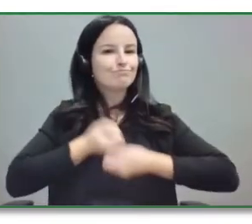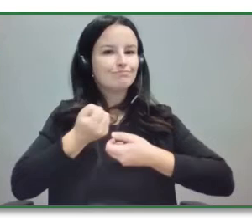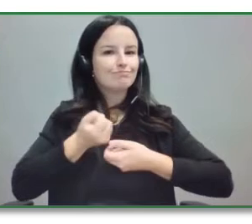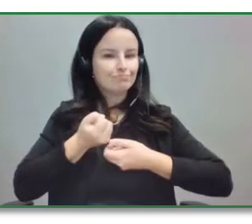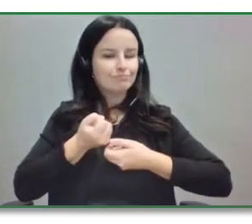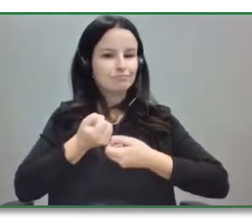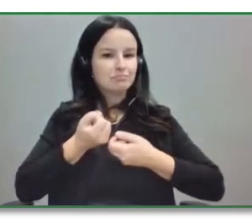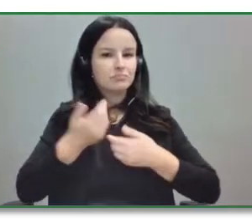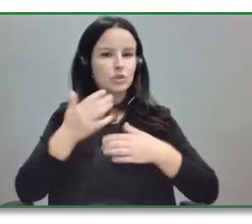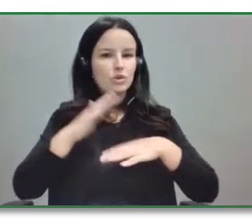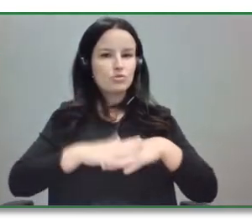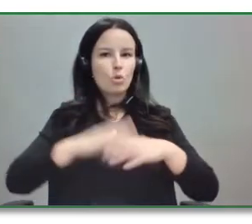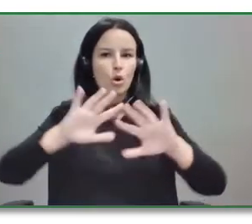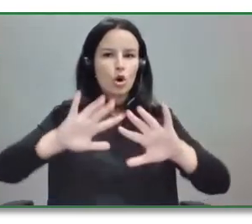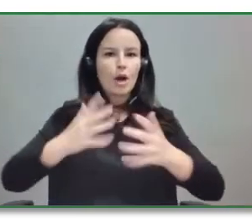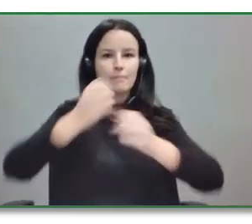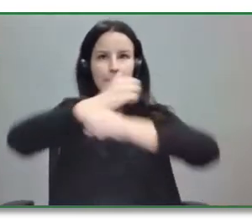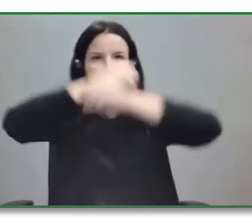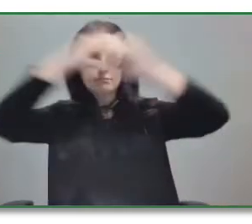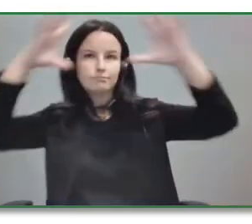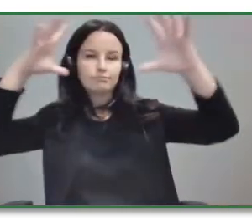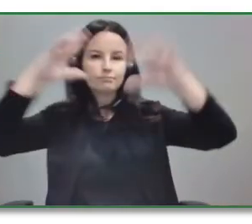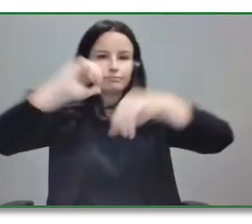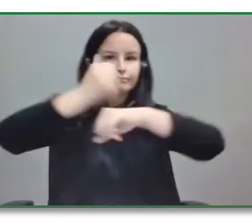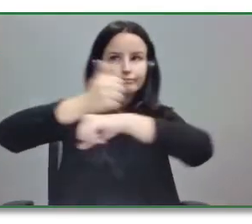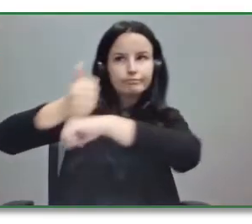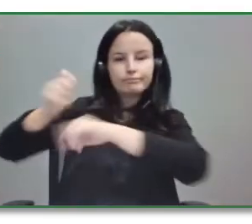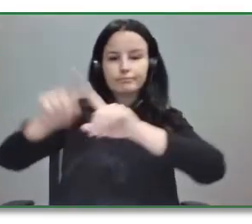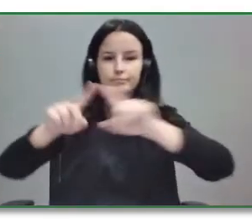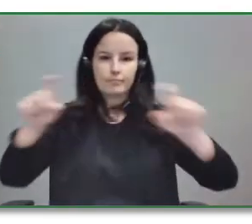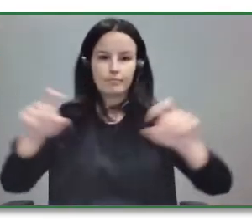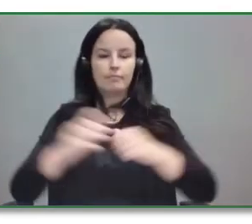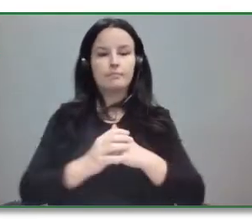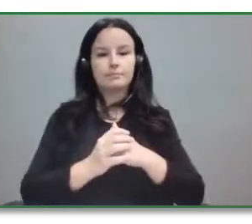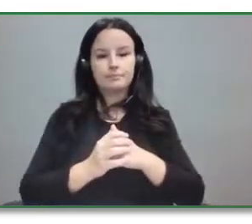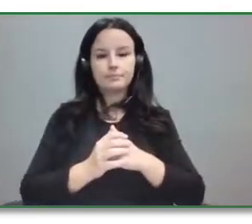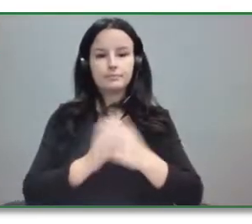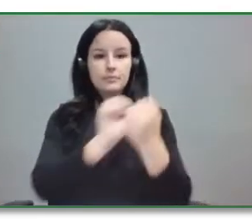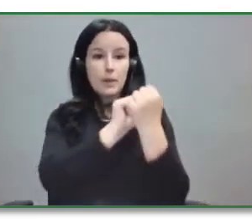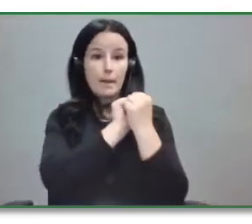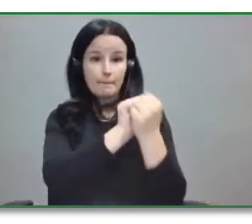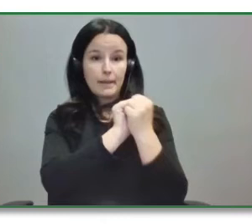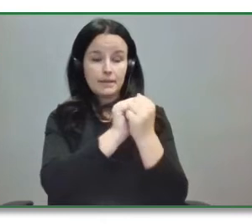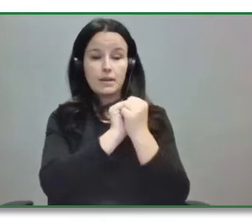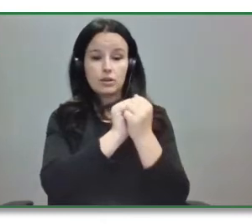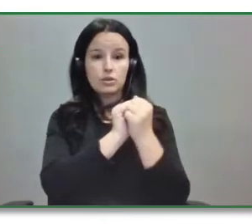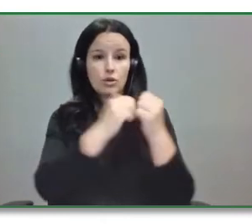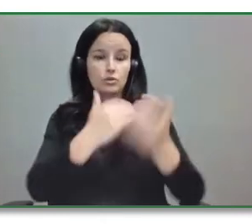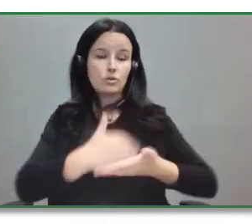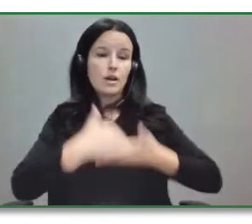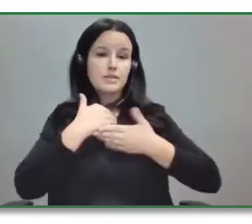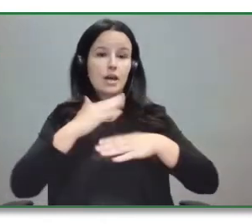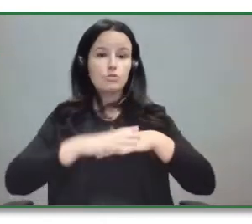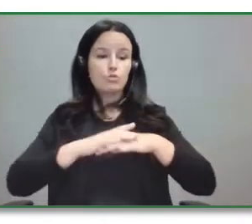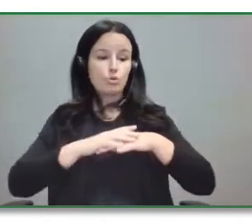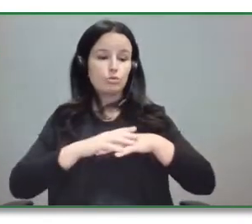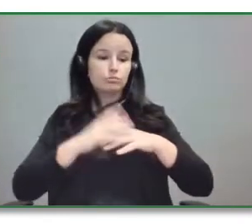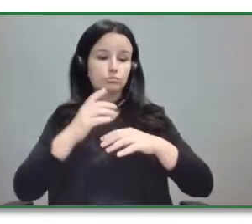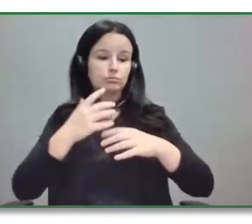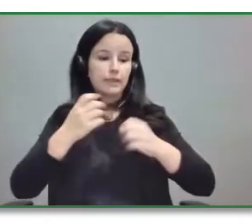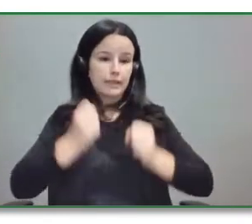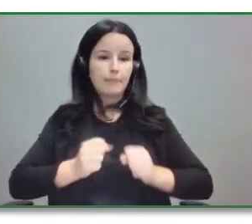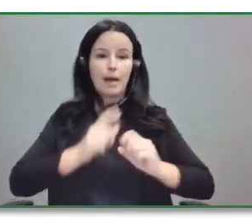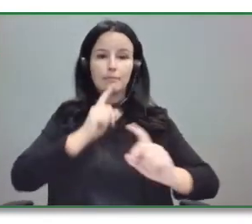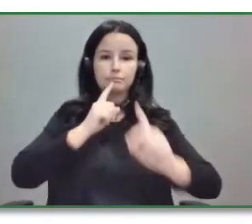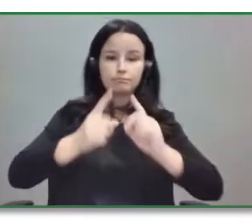l'étape de conception. Ce partenariat nous a permis d'instaurer un dialogue et un engagement